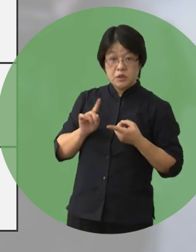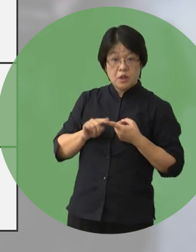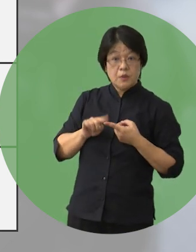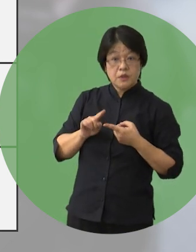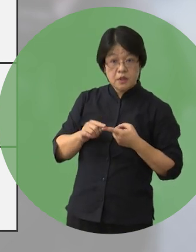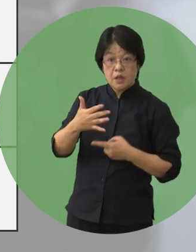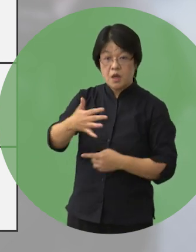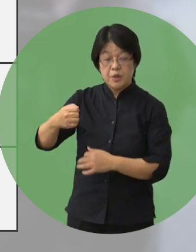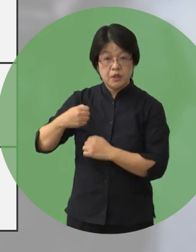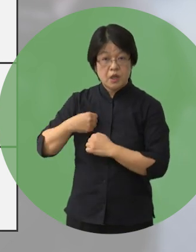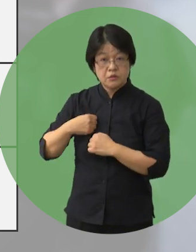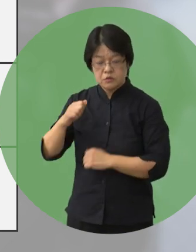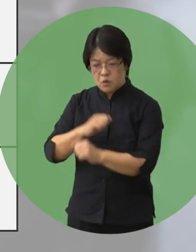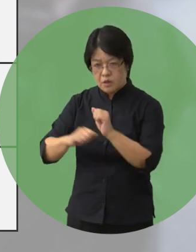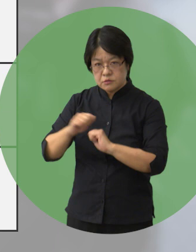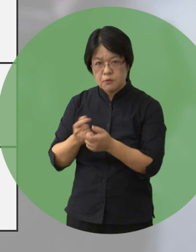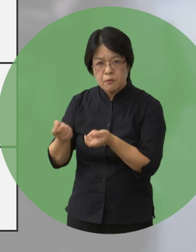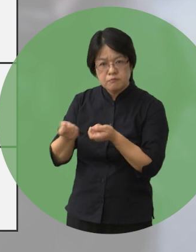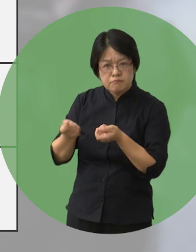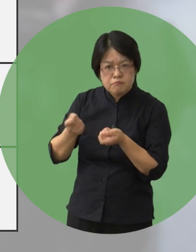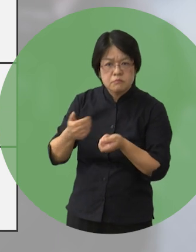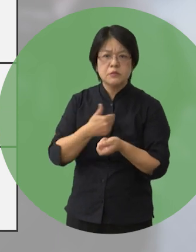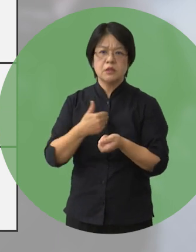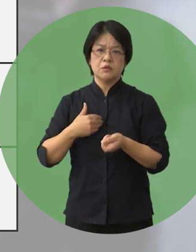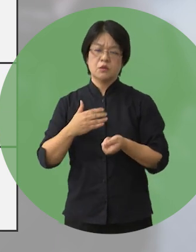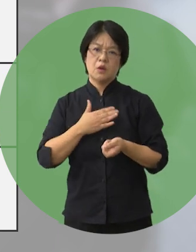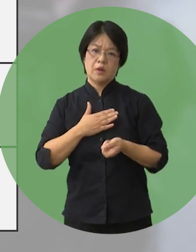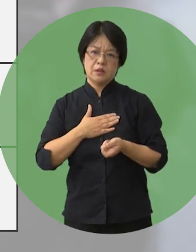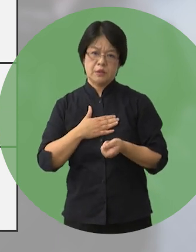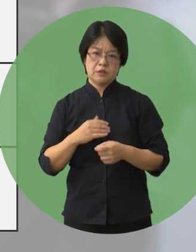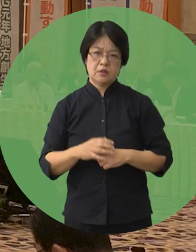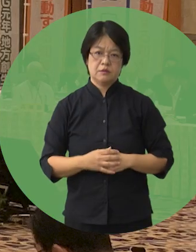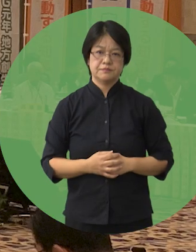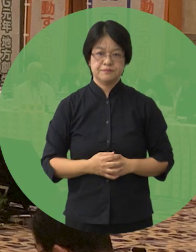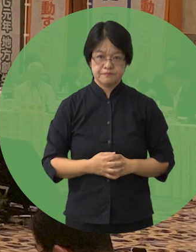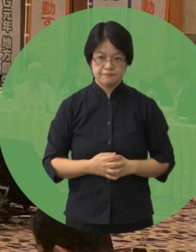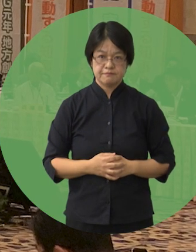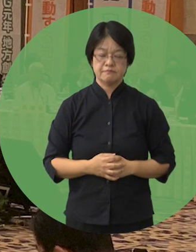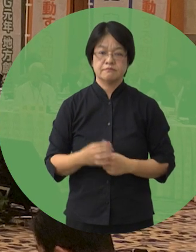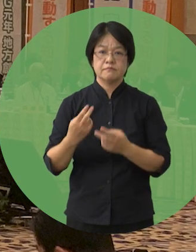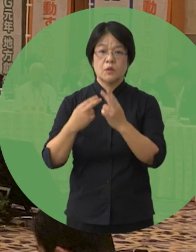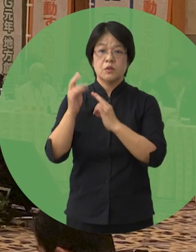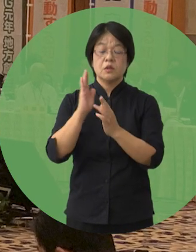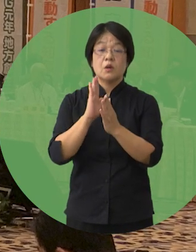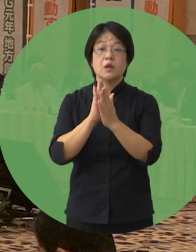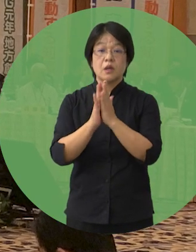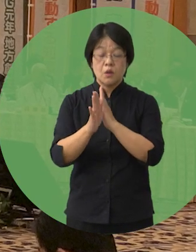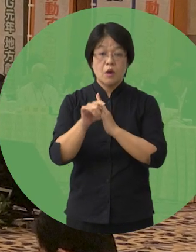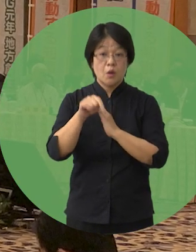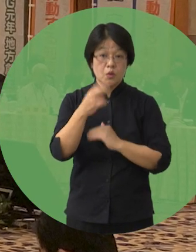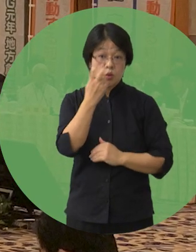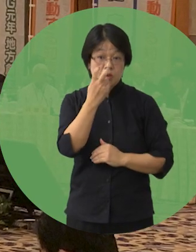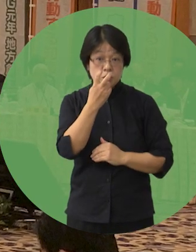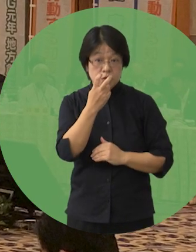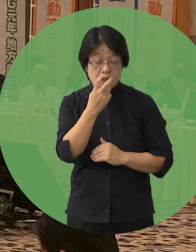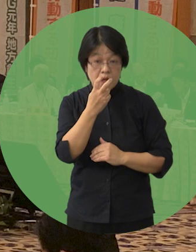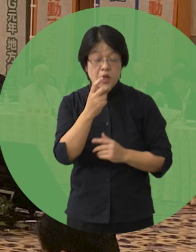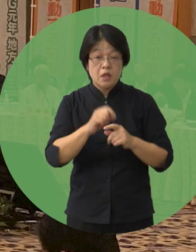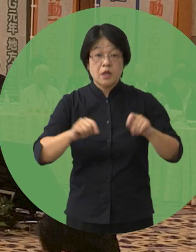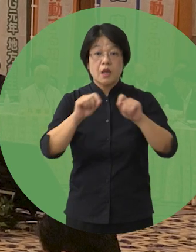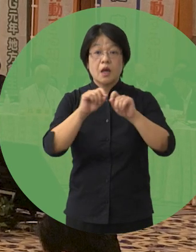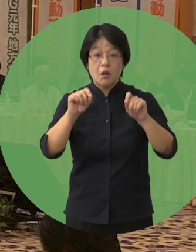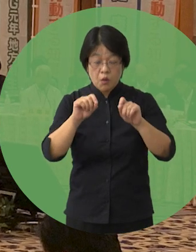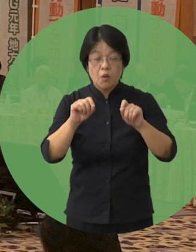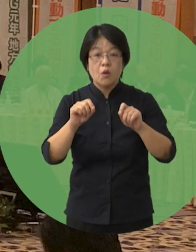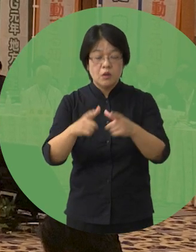米軍の活動をコントロールしていることが分かりました。県はこれらの調査結果を全国知事会に